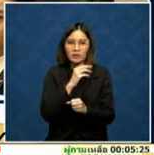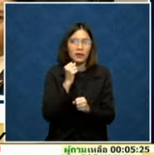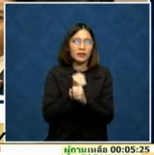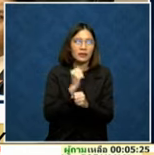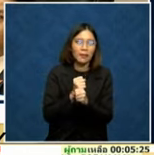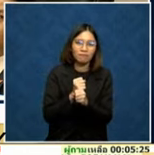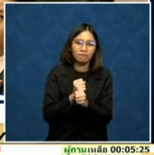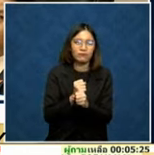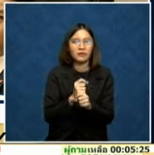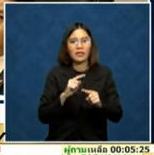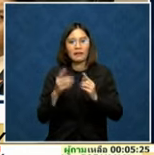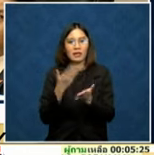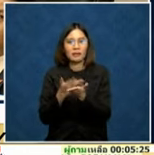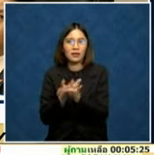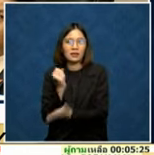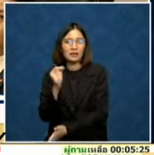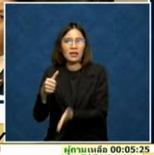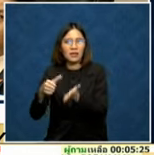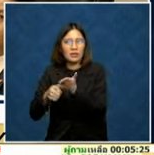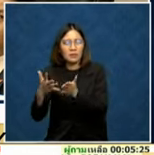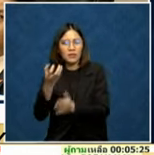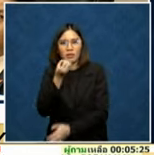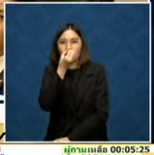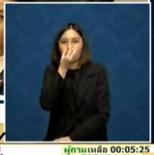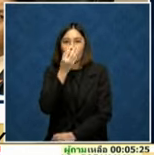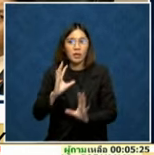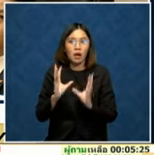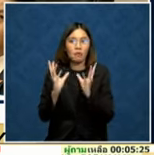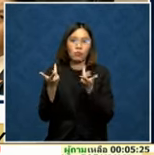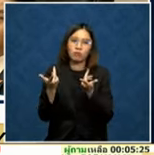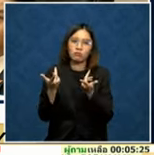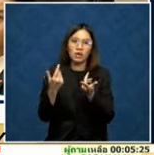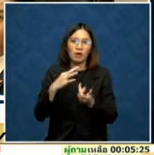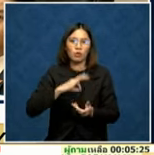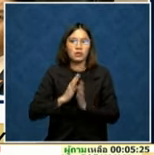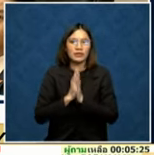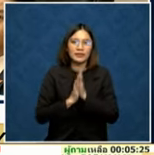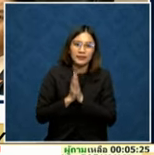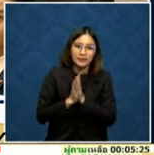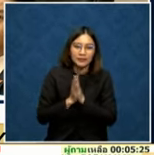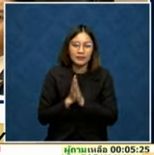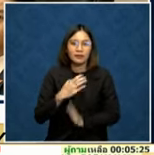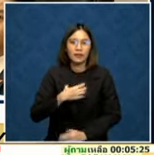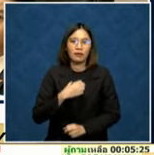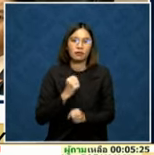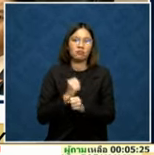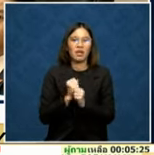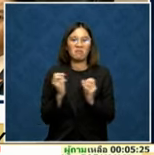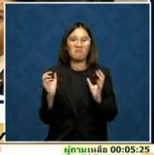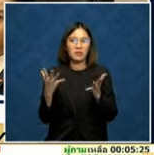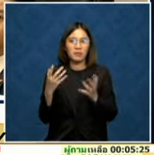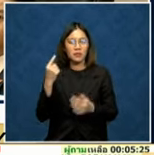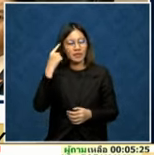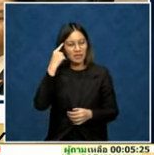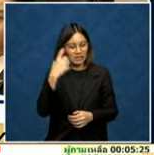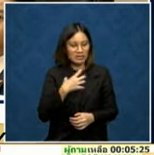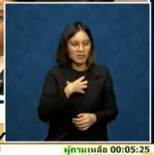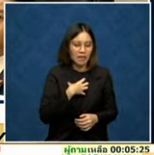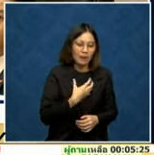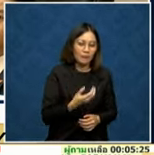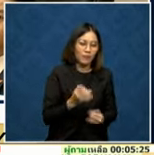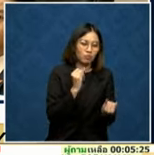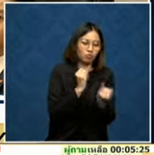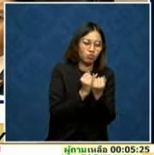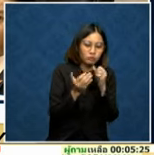้นี่ ดอกเวียกินหมด ก็ไม่มแรงดงดใจทใช้ทำงานก็หนไปพ่งยาเสรติดหอวาไป